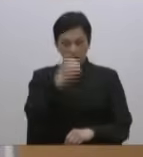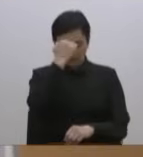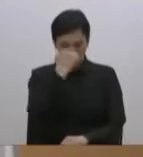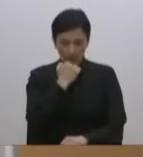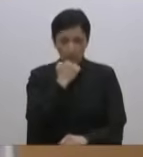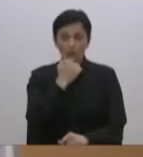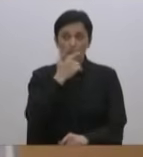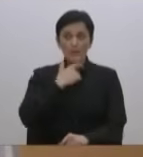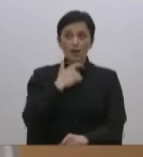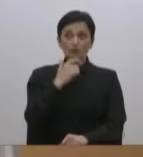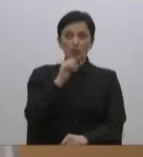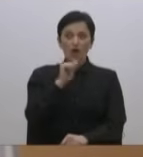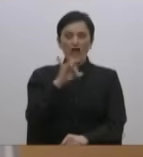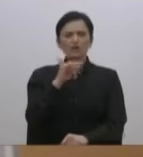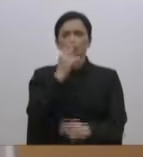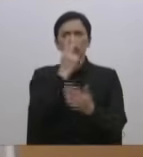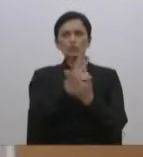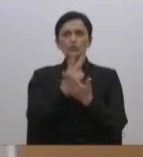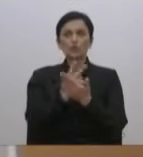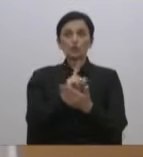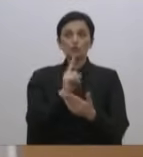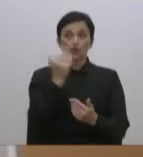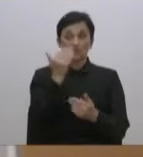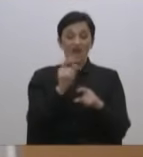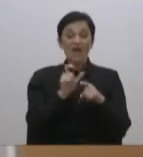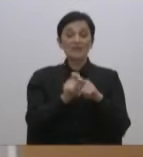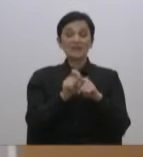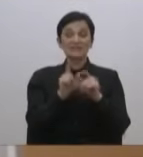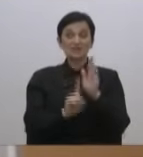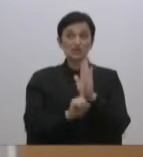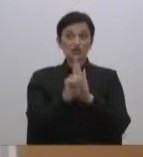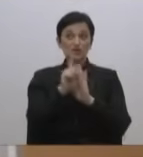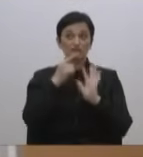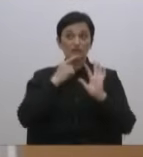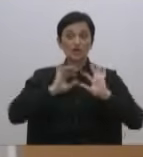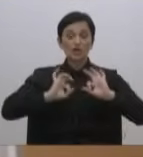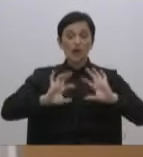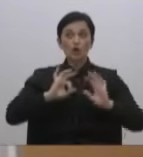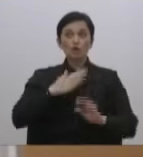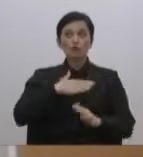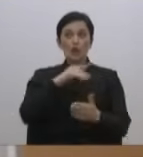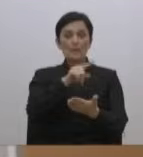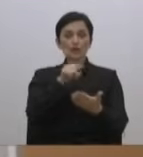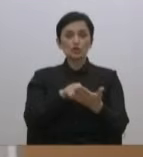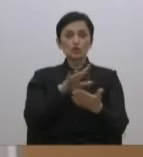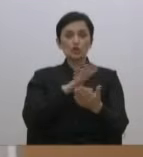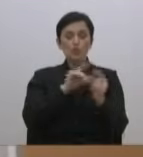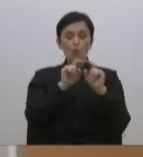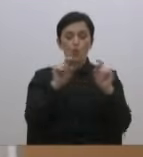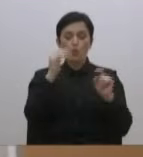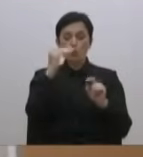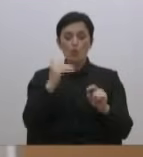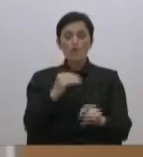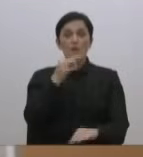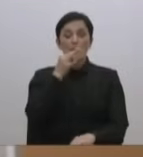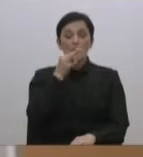გმადლობთ. ბატონო ანრი, მიუხედავად იმისა, რომ თქვენი სიტყვის დასაწყისში აღნიშნეთ, რომ ჩემი შეკითხვა იყო მუხლობრივი, პასუხი